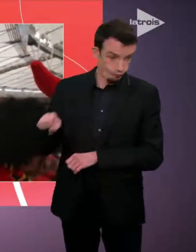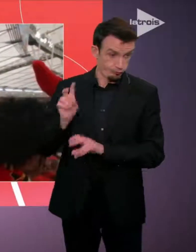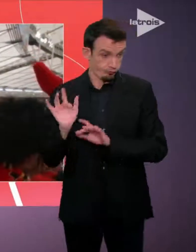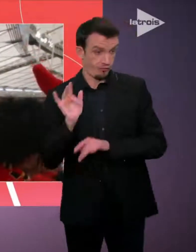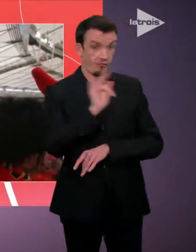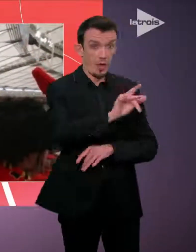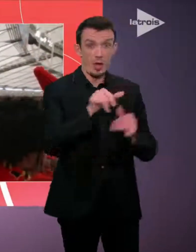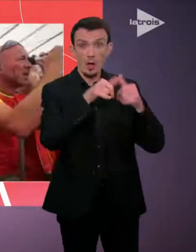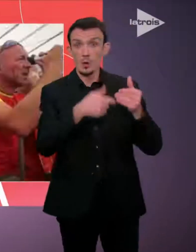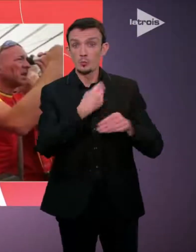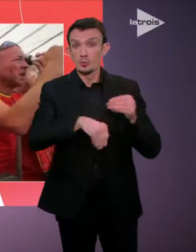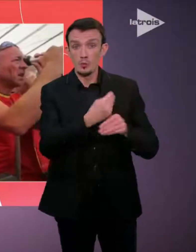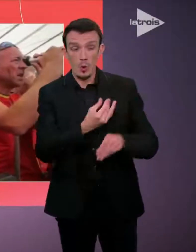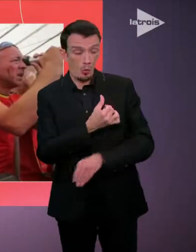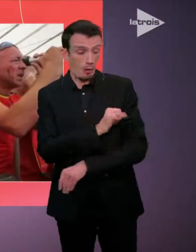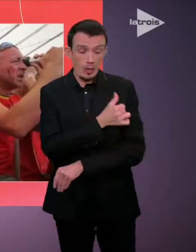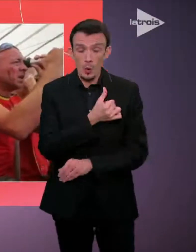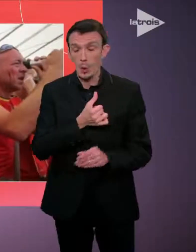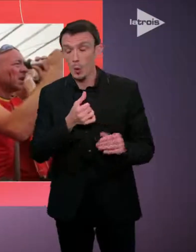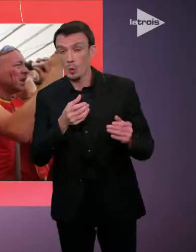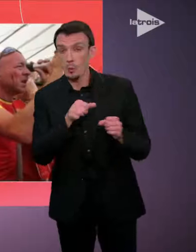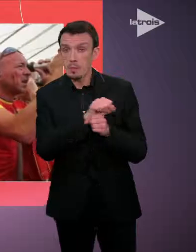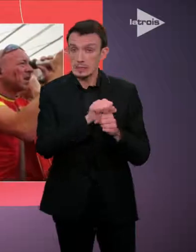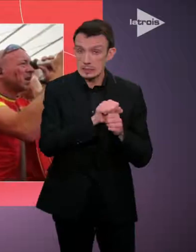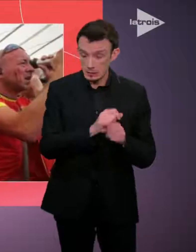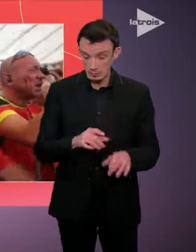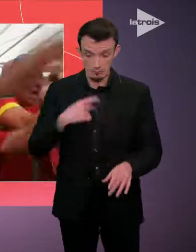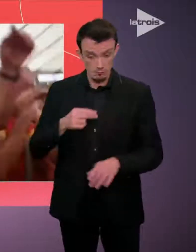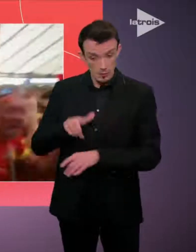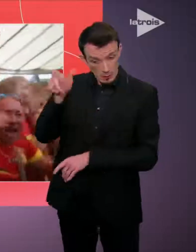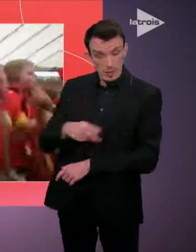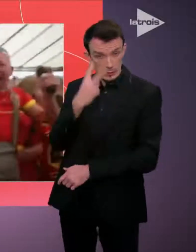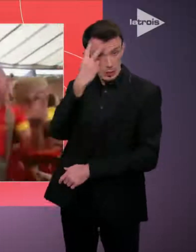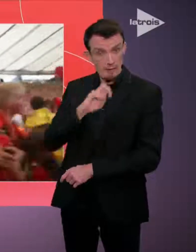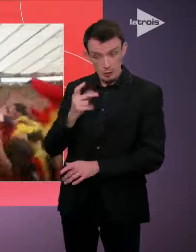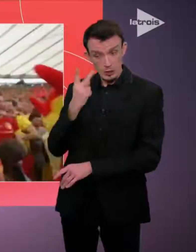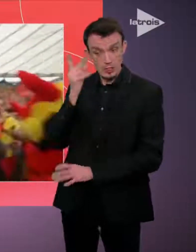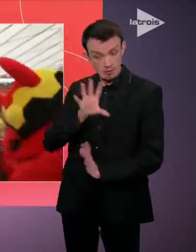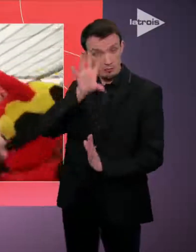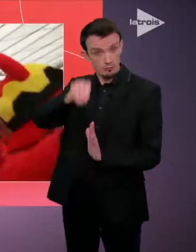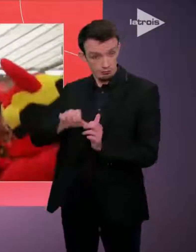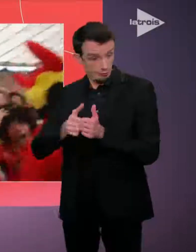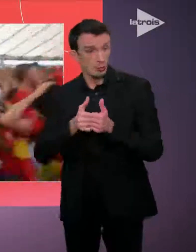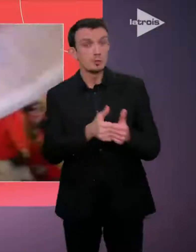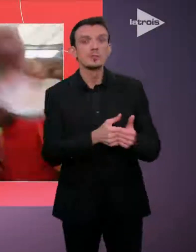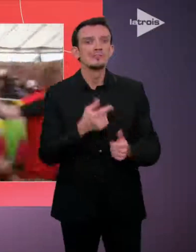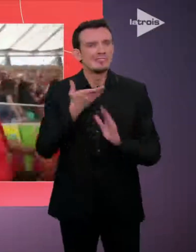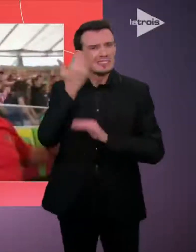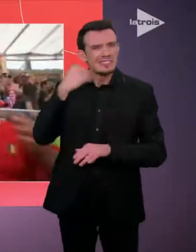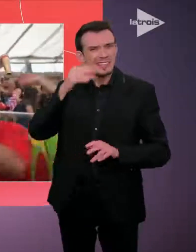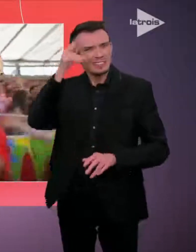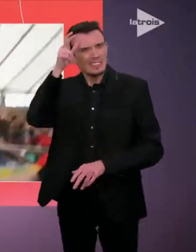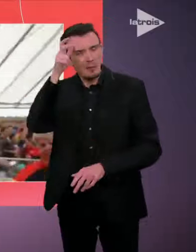pour avoir accompagné une personne totalement aveugle à partager justement ses émotions, on a tous vibré avec les diables tout à l'heure